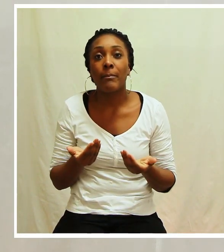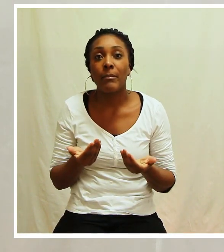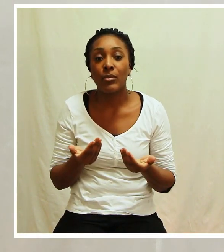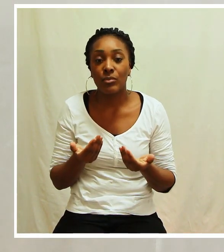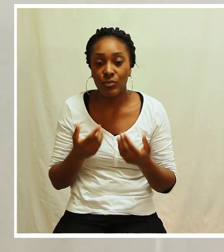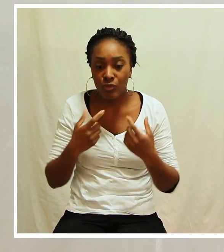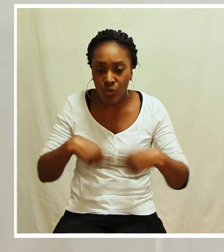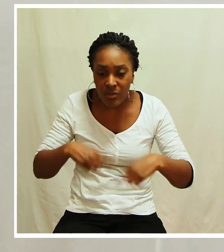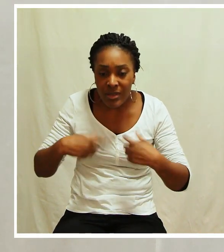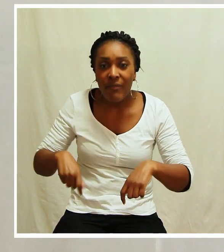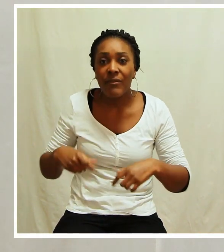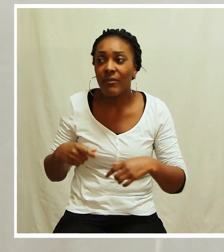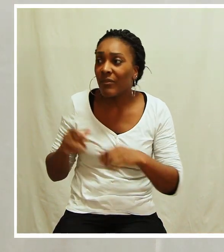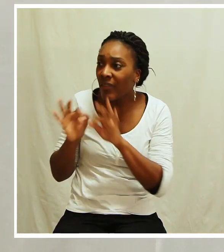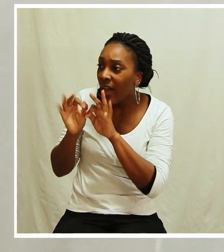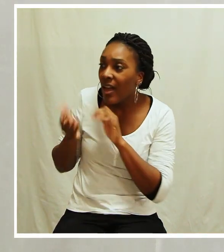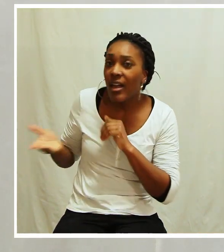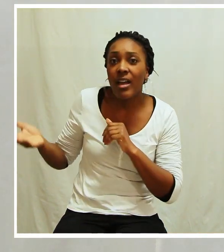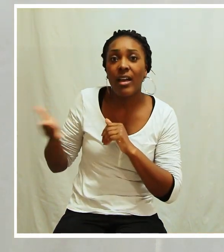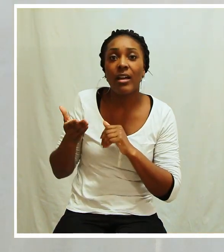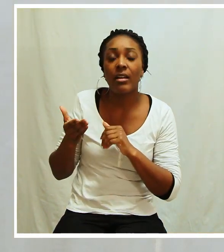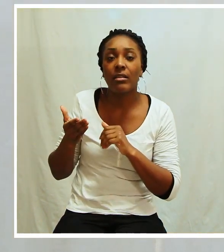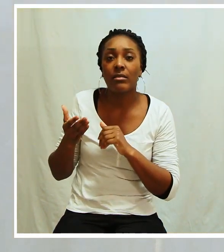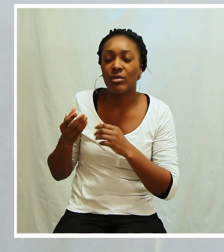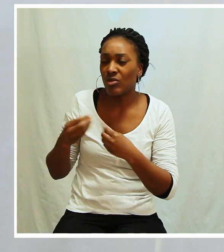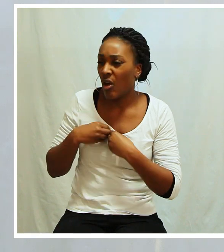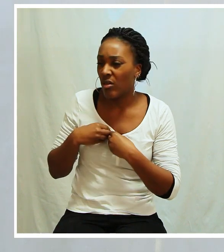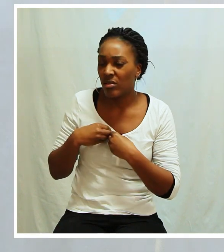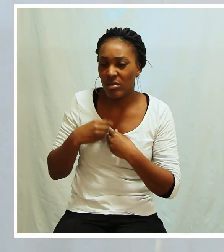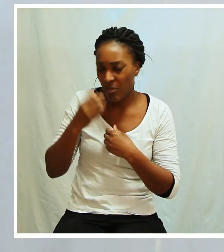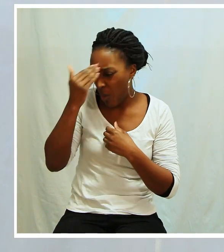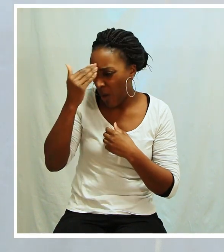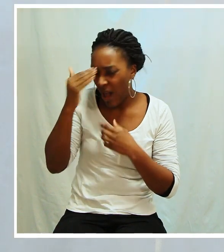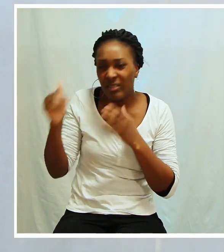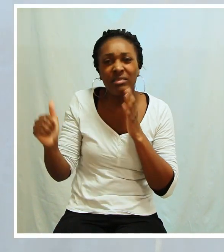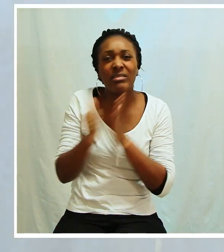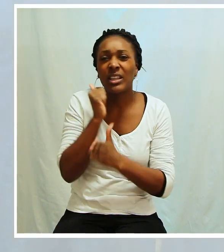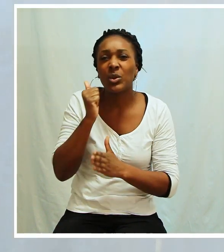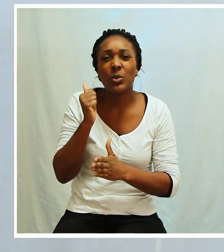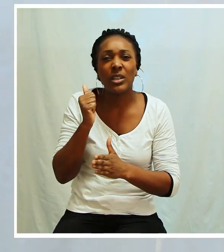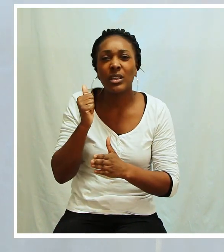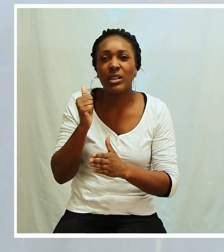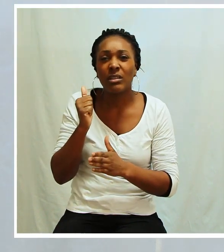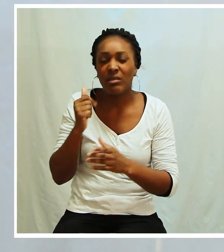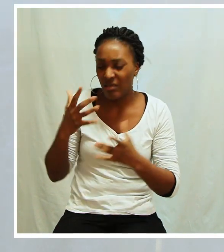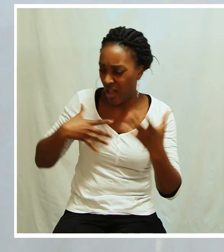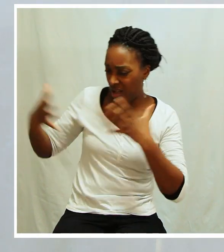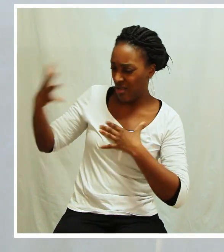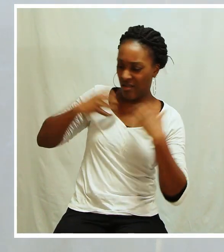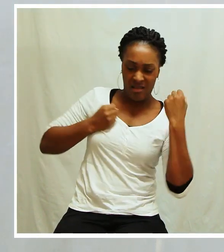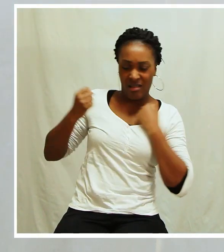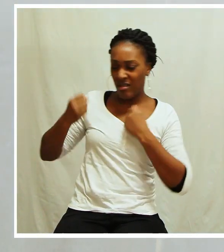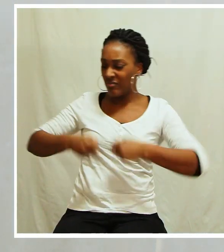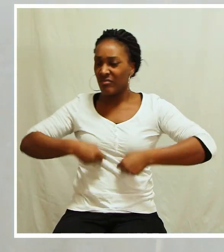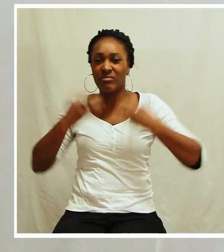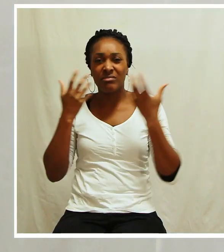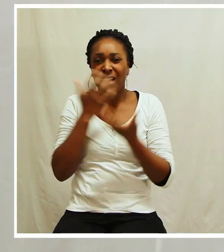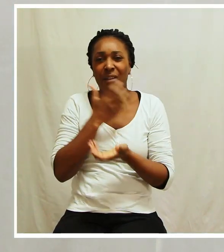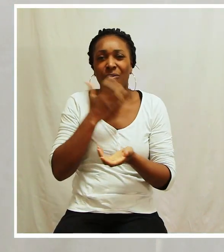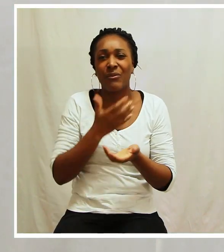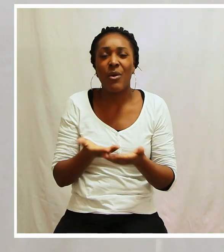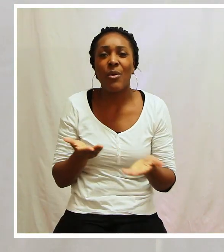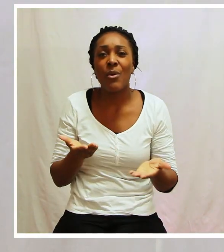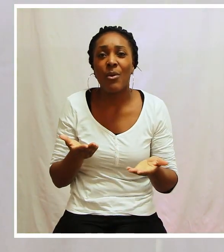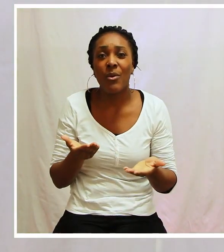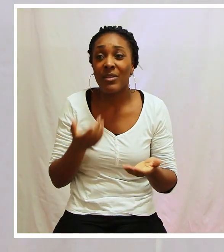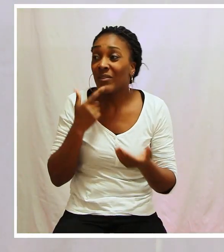où il va être détruit moralement et abusé physiquement. Dans le sens que, eh bien, quand